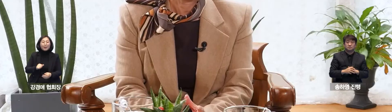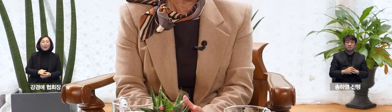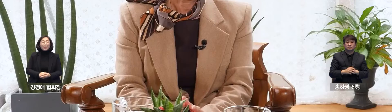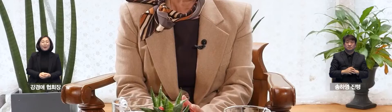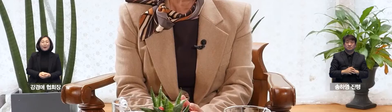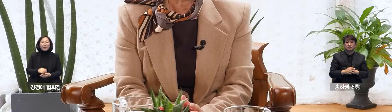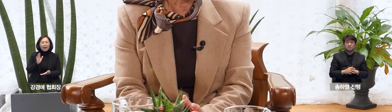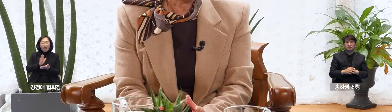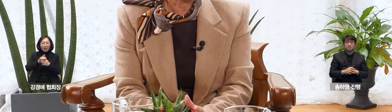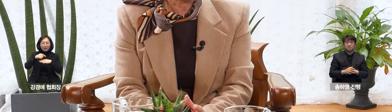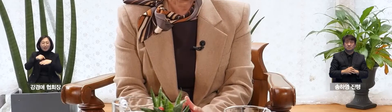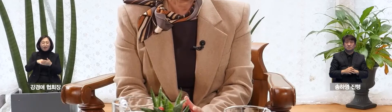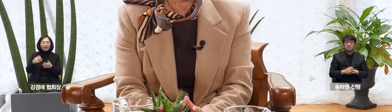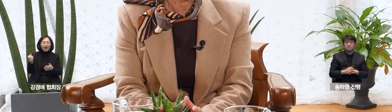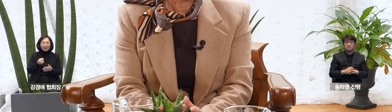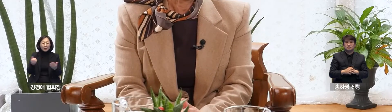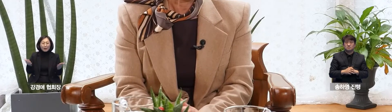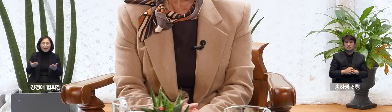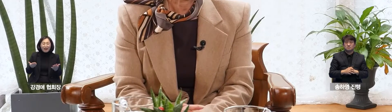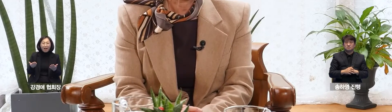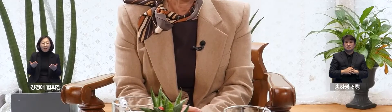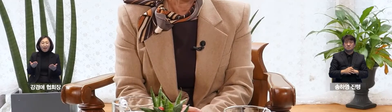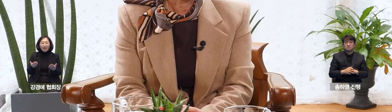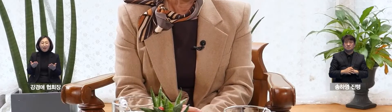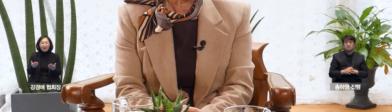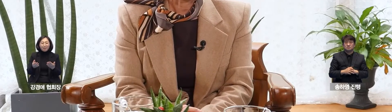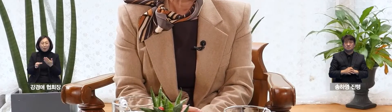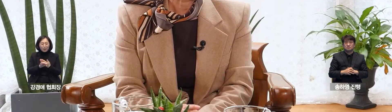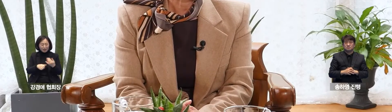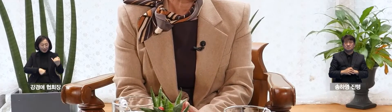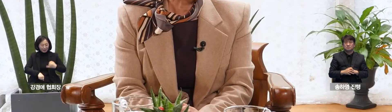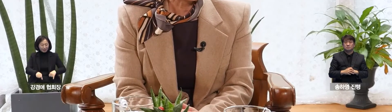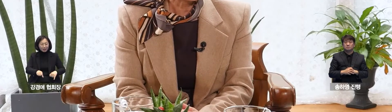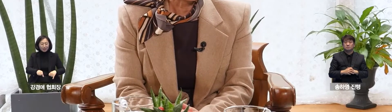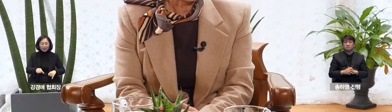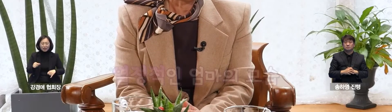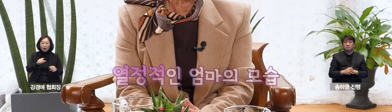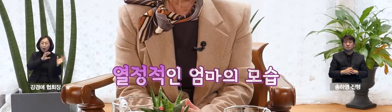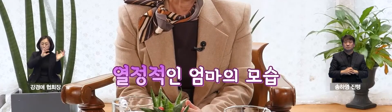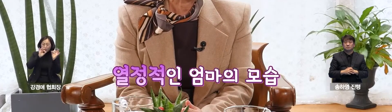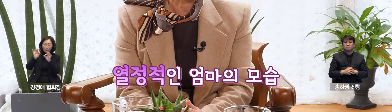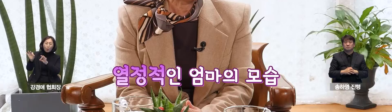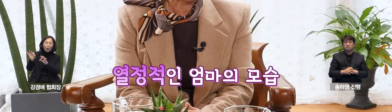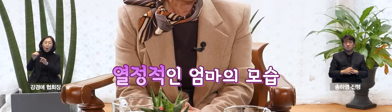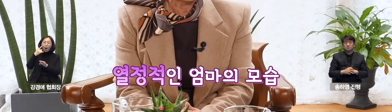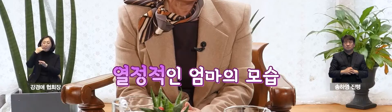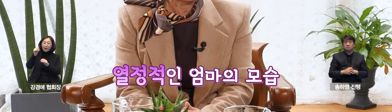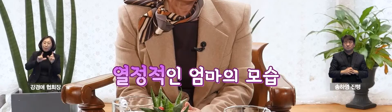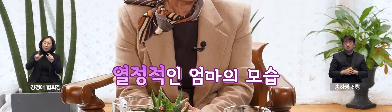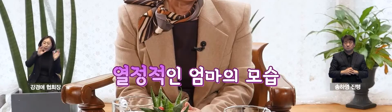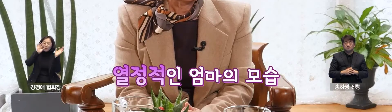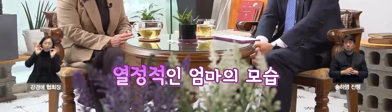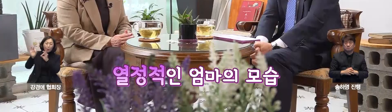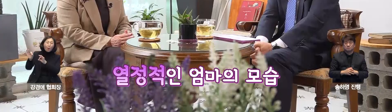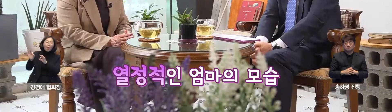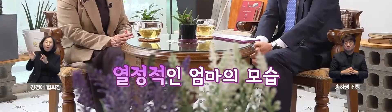가지고 뭔가 일을 해나고 한다면 자식들은 그런 여성의 모습, 엄마의 모습을 보면서